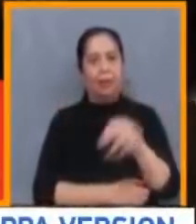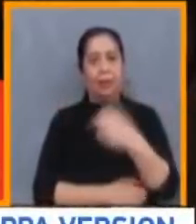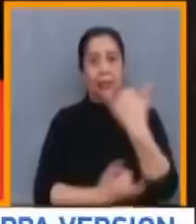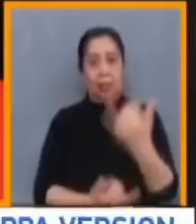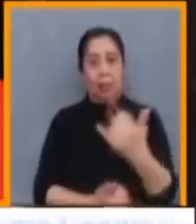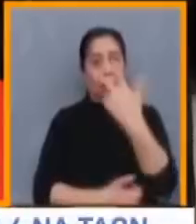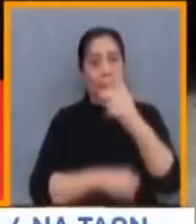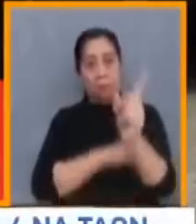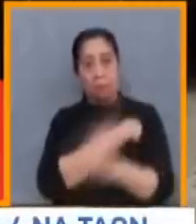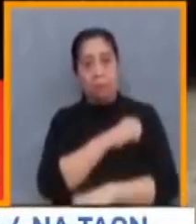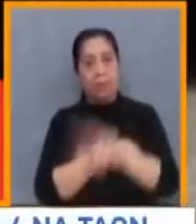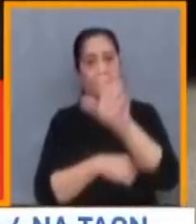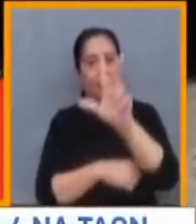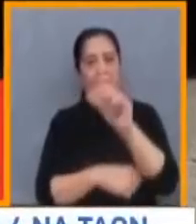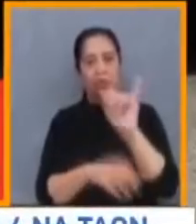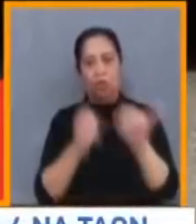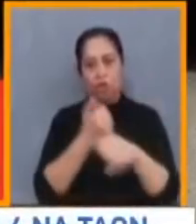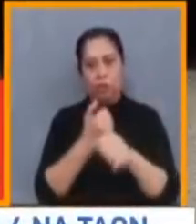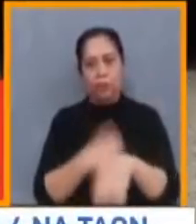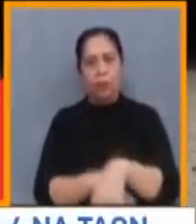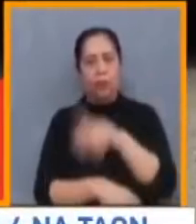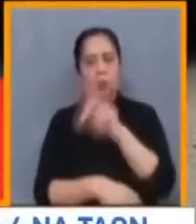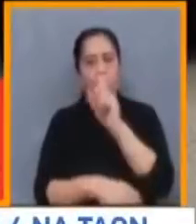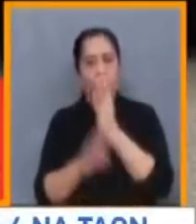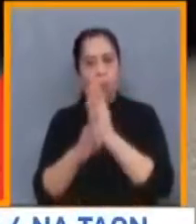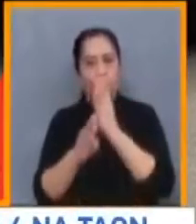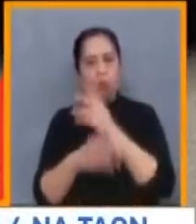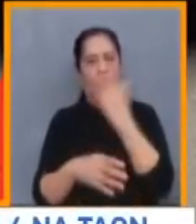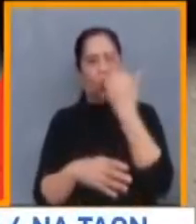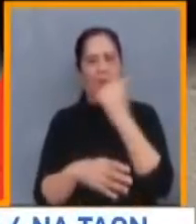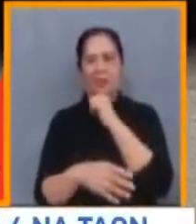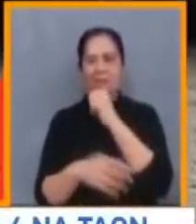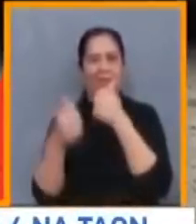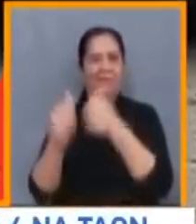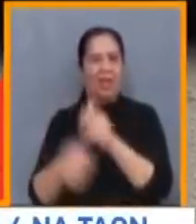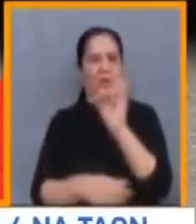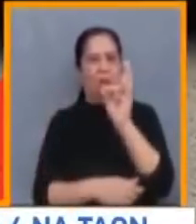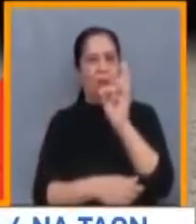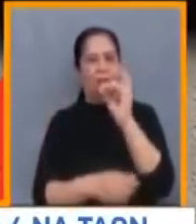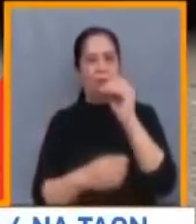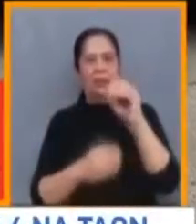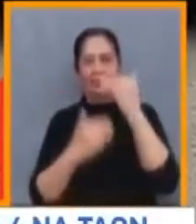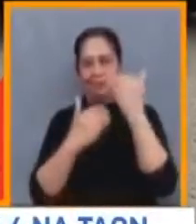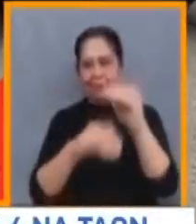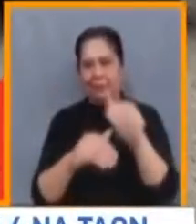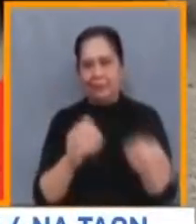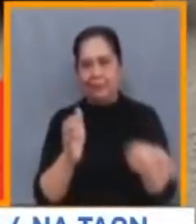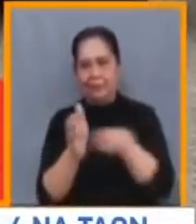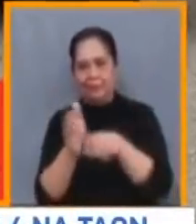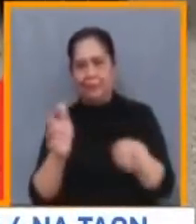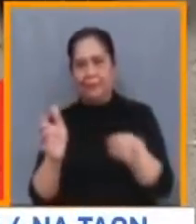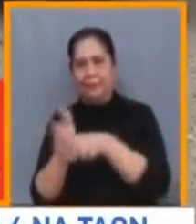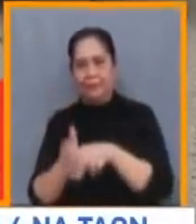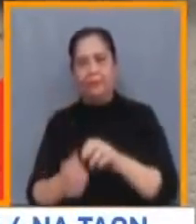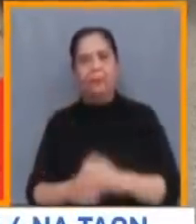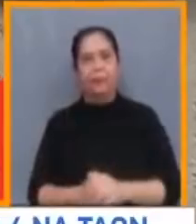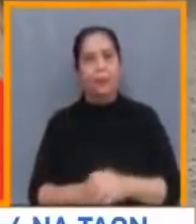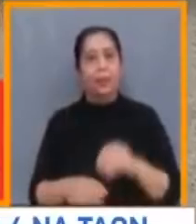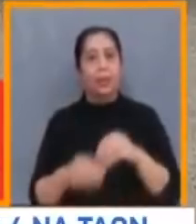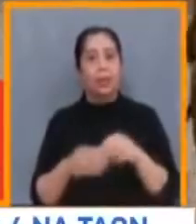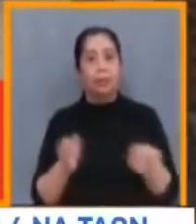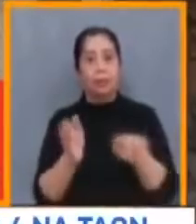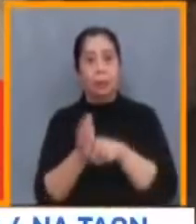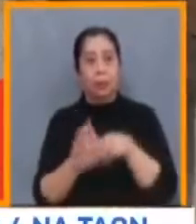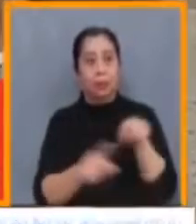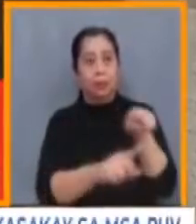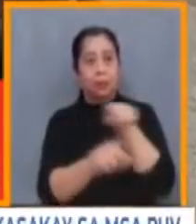bus para dun sa hindi nasusunod na 70% seating capacity. Doon naman sa pasahero na kanina nakita